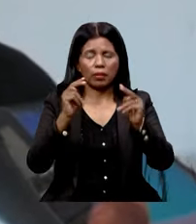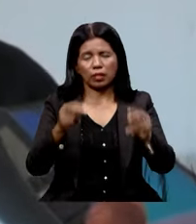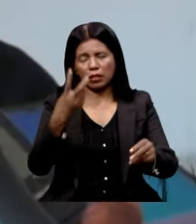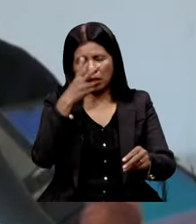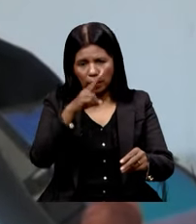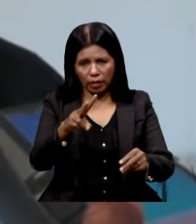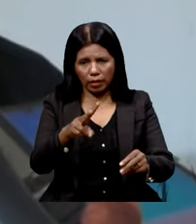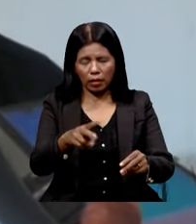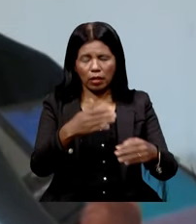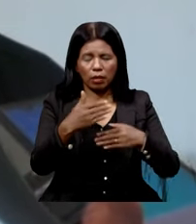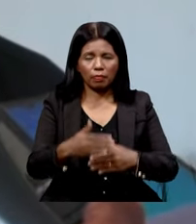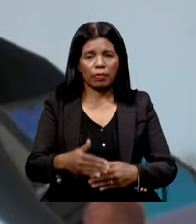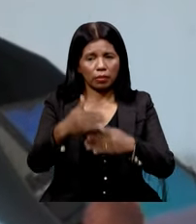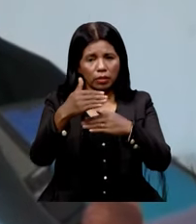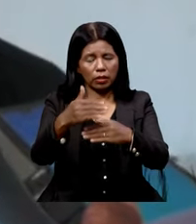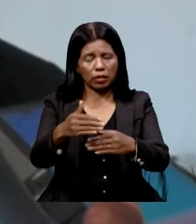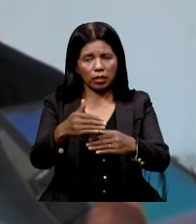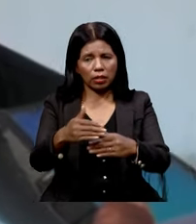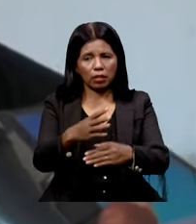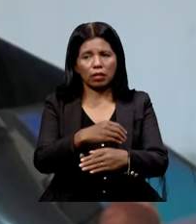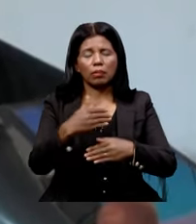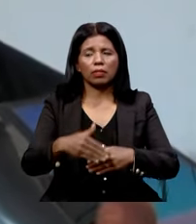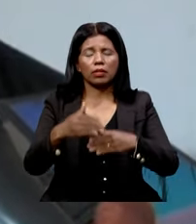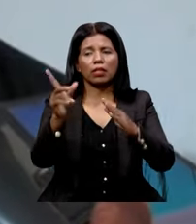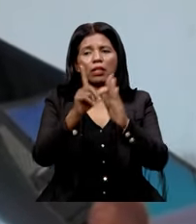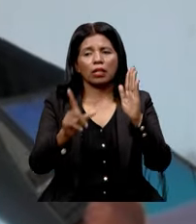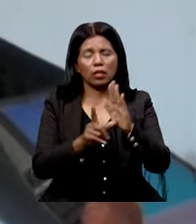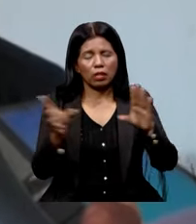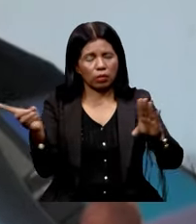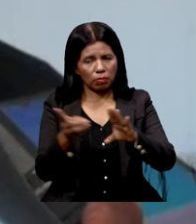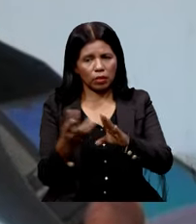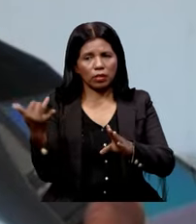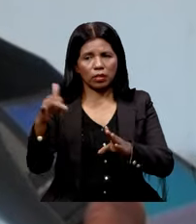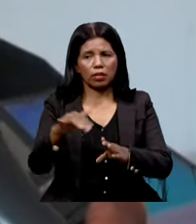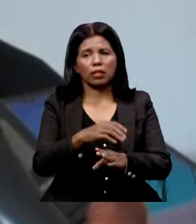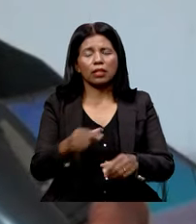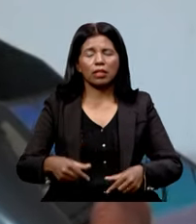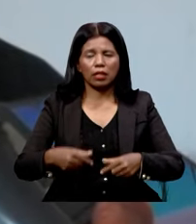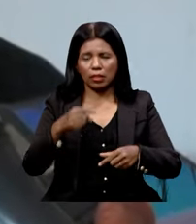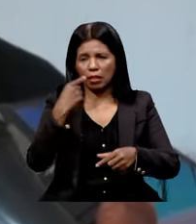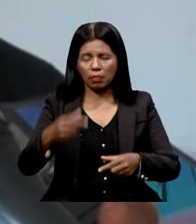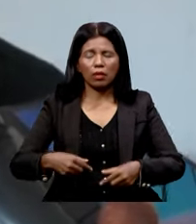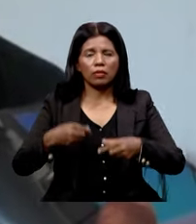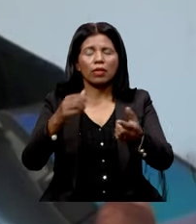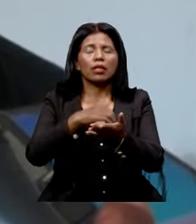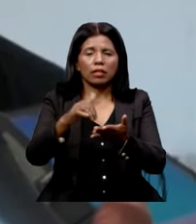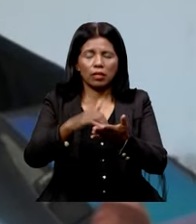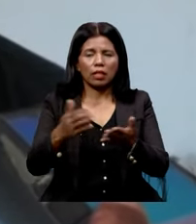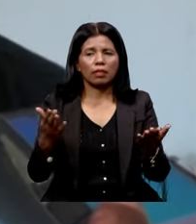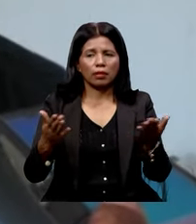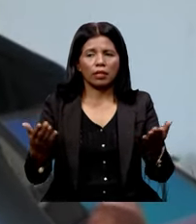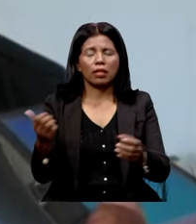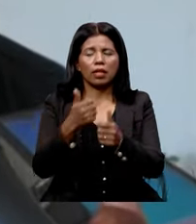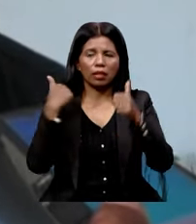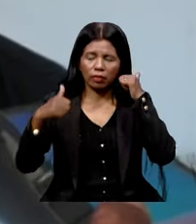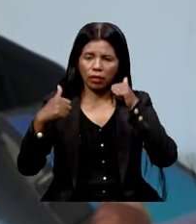ya prosesu di arme andamen tu ini ya prosesu legai sira dokumen sira nebe ke sema folis lisensa ni iya nebe i aktiva nebe ke ni halone